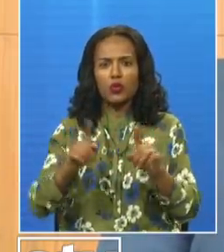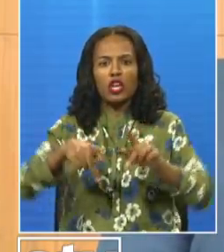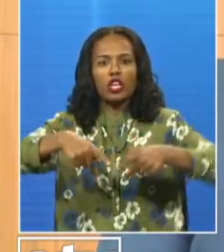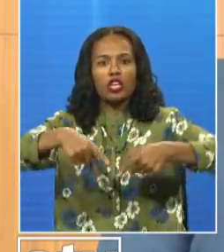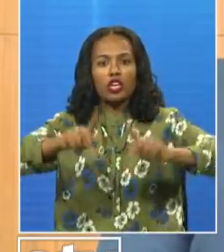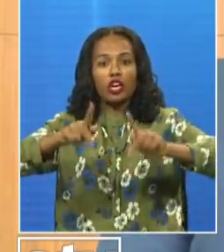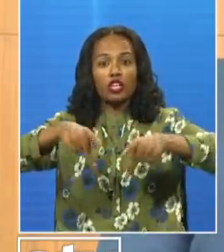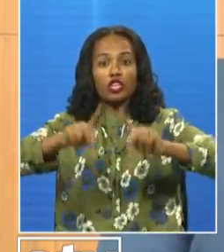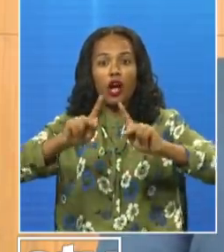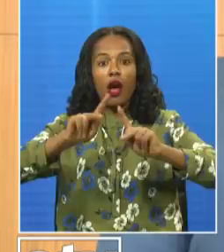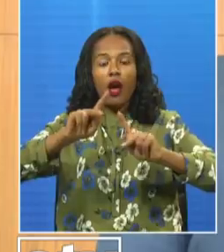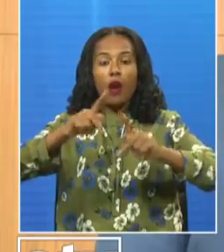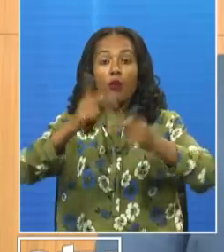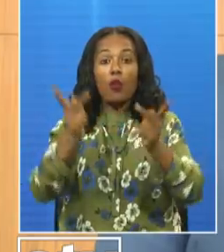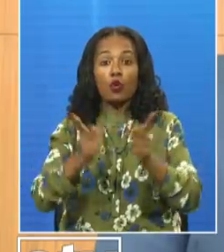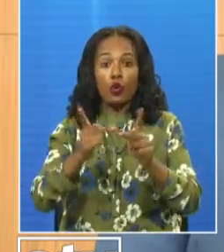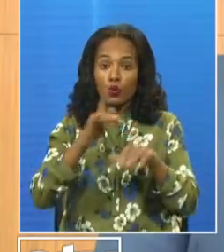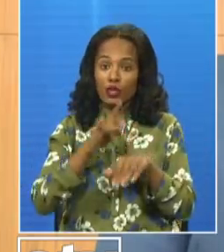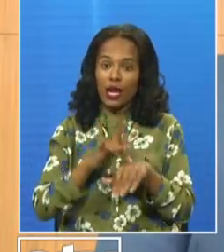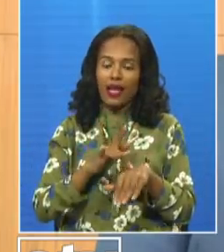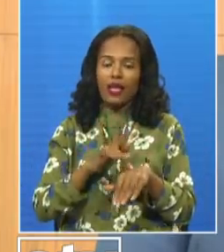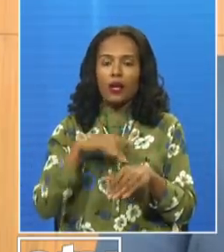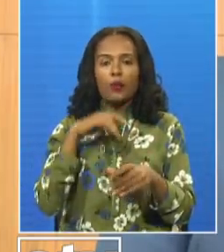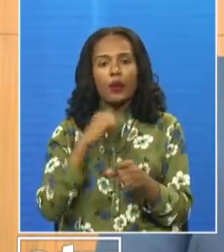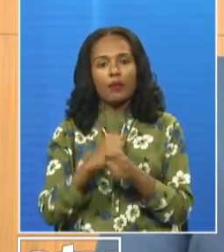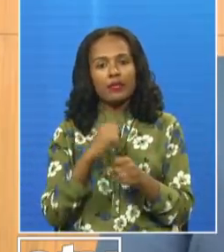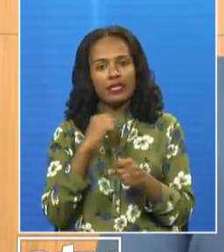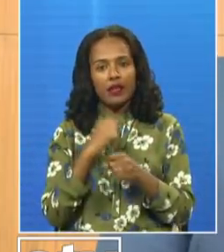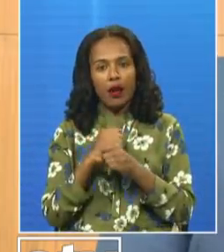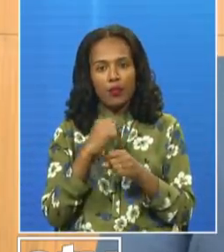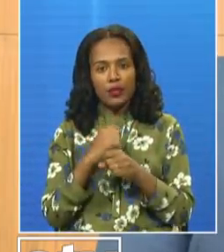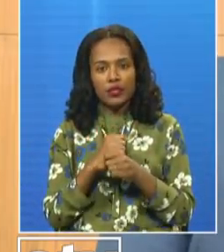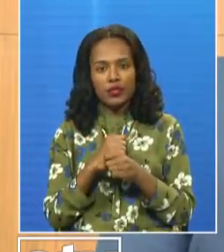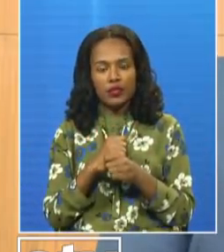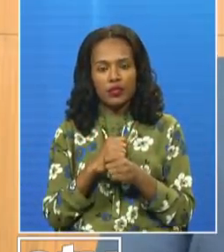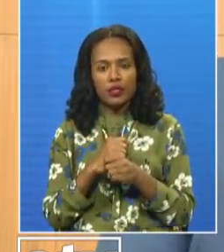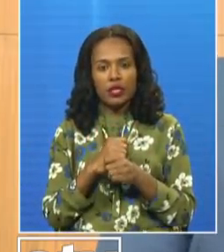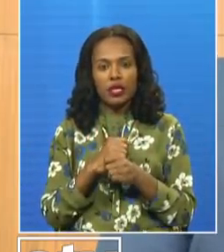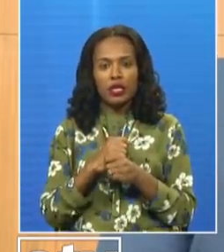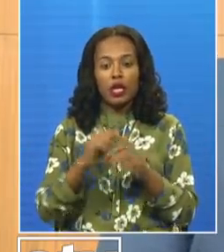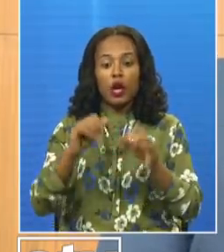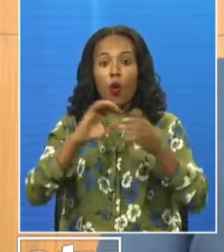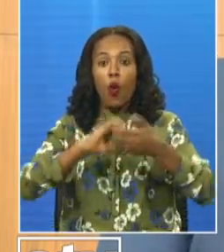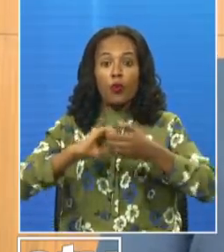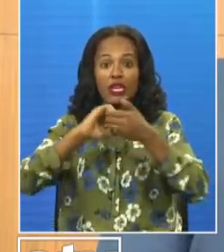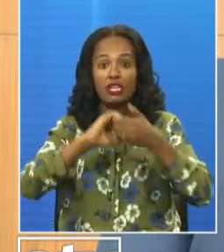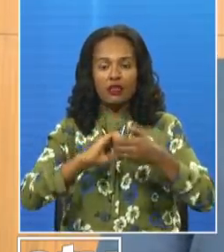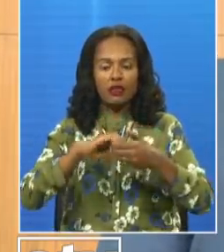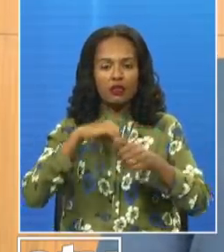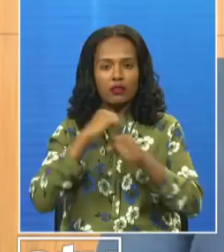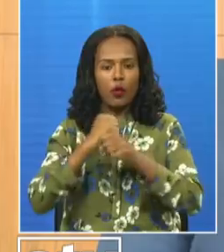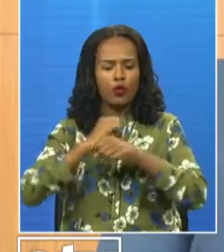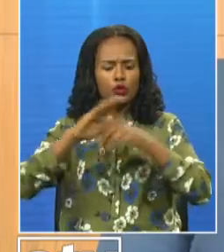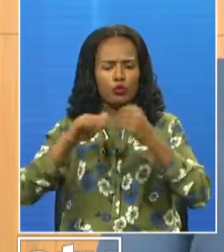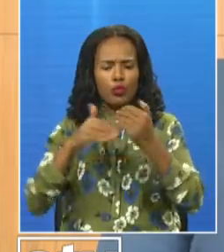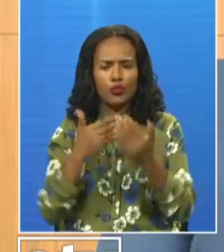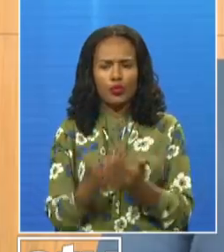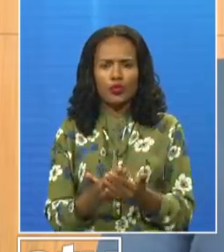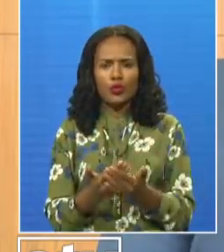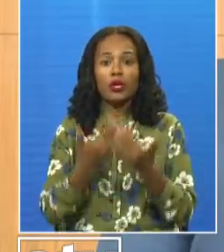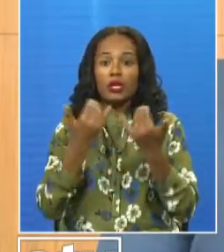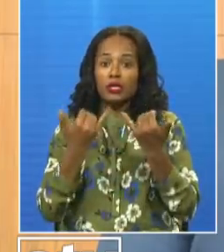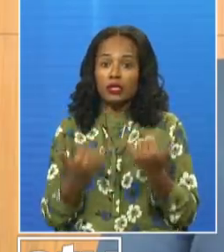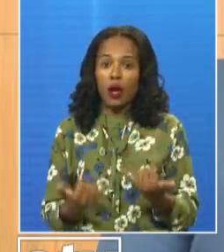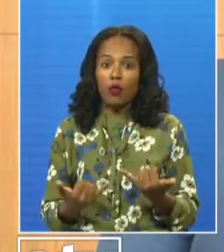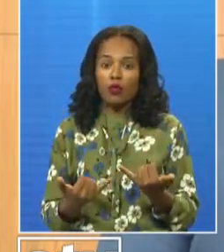የእርሻ ጣቢያዎች ላይ በምንሰራበት የኮሚኒቲ ስራዎች በሙሉ